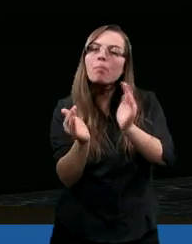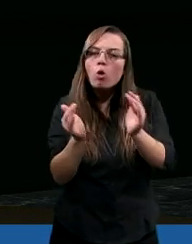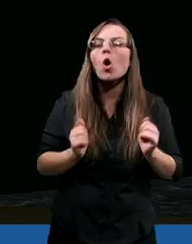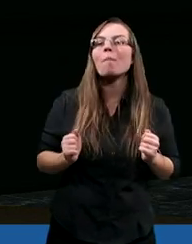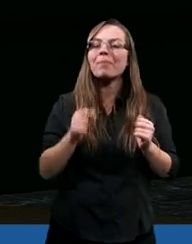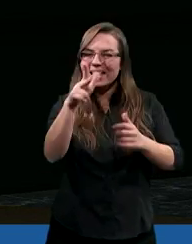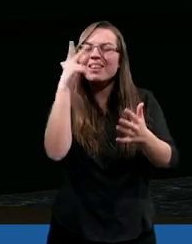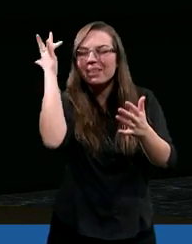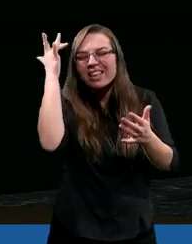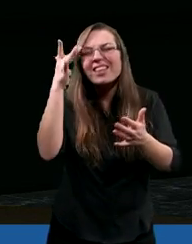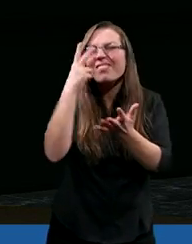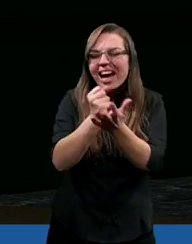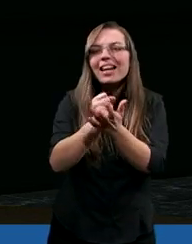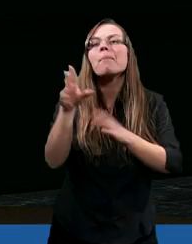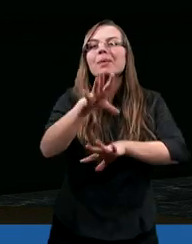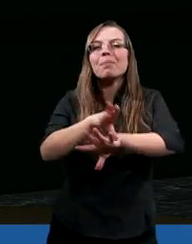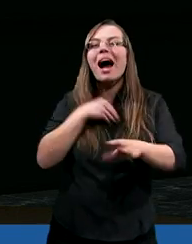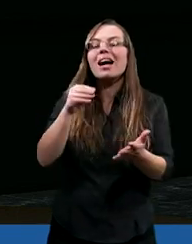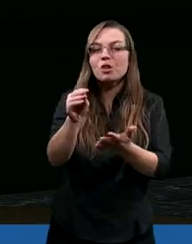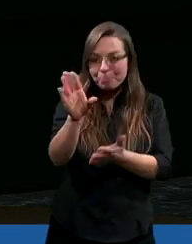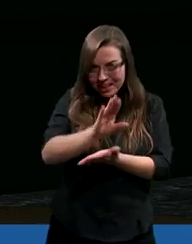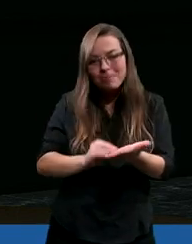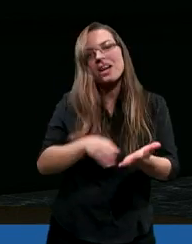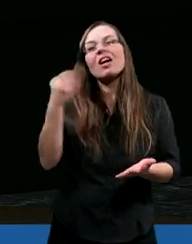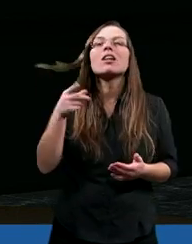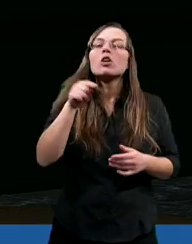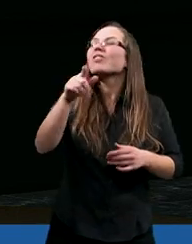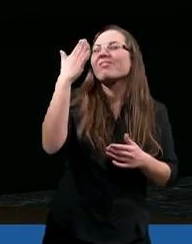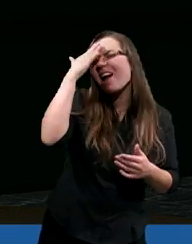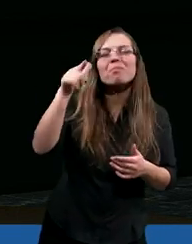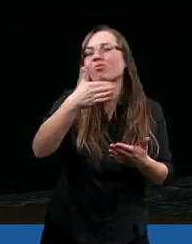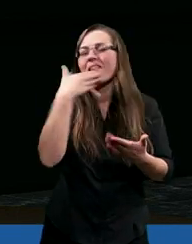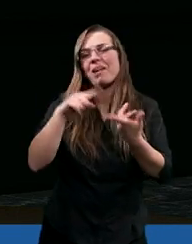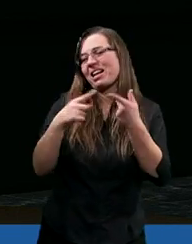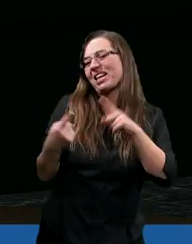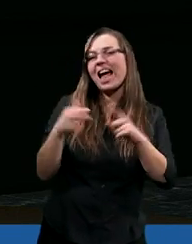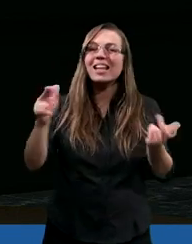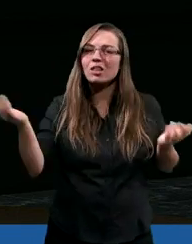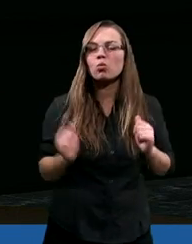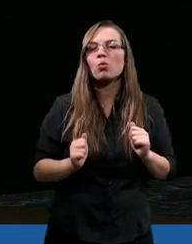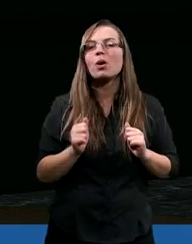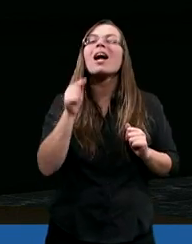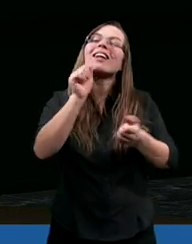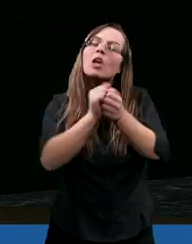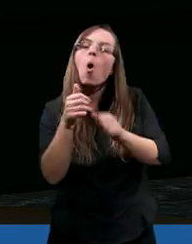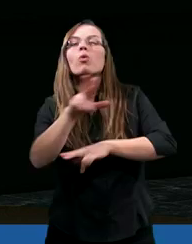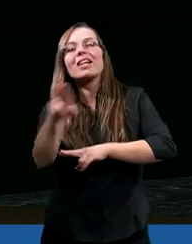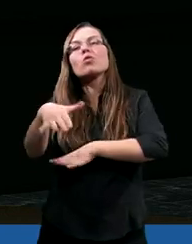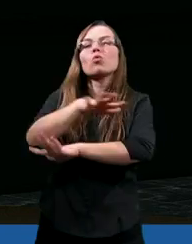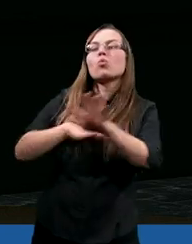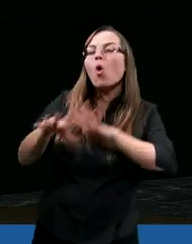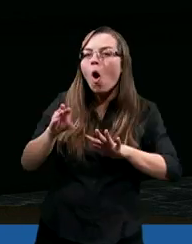naukowym potwierdzaniu Pisma Świętego. Wiemy, że to nie ma sensu. Są rzeczy duchowe,